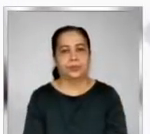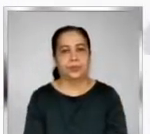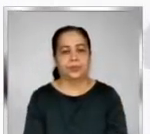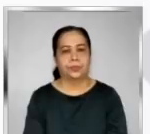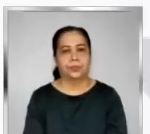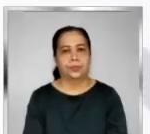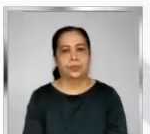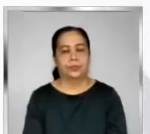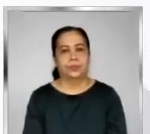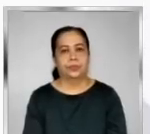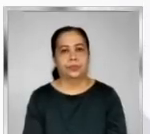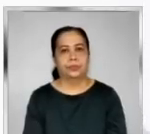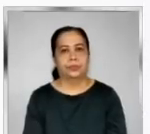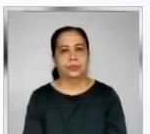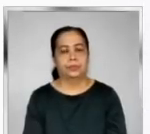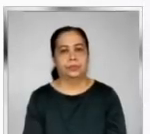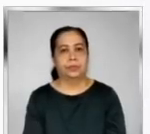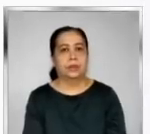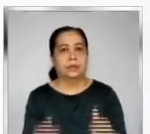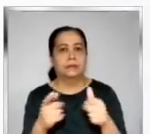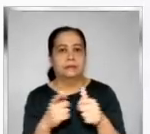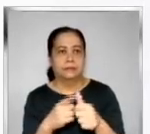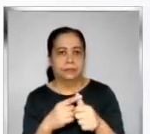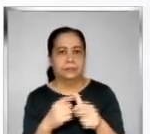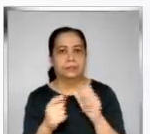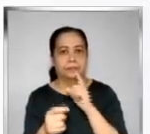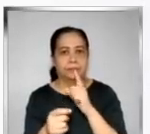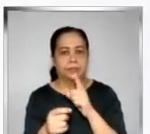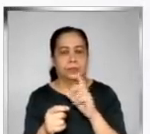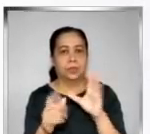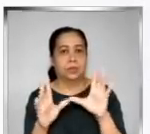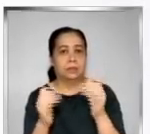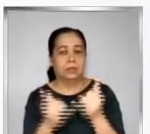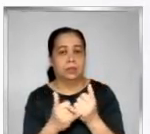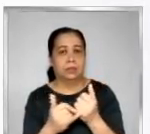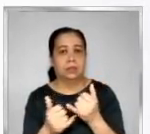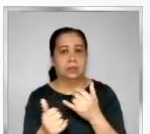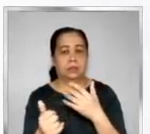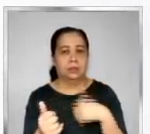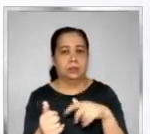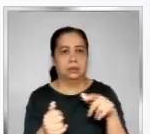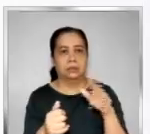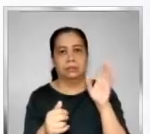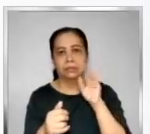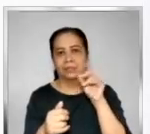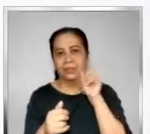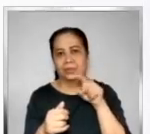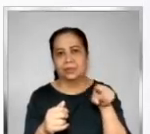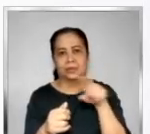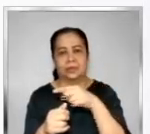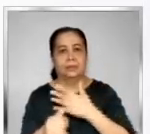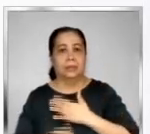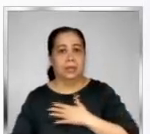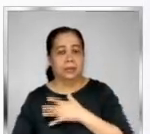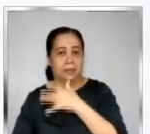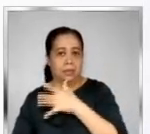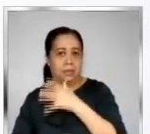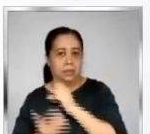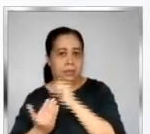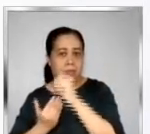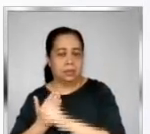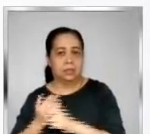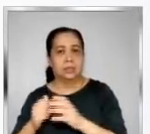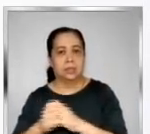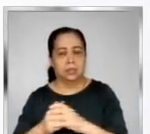Okay, first of all, siyempre, kumpanya yan ng magkakapatid ng father ko is at na mag-anak ko yan,